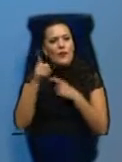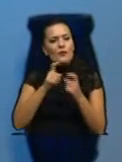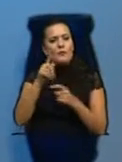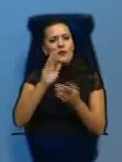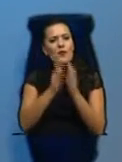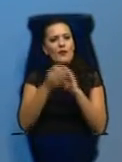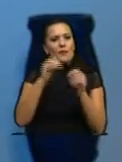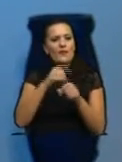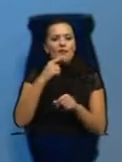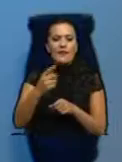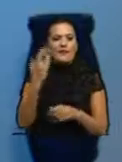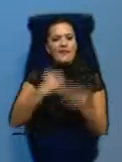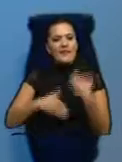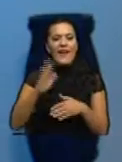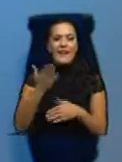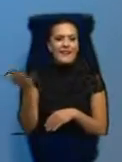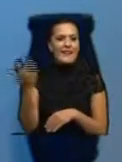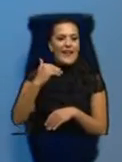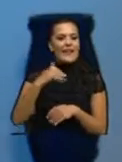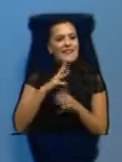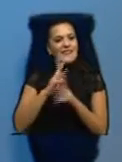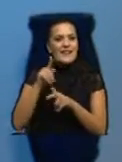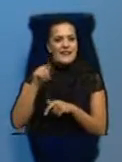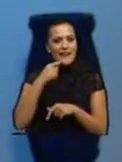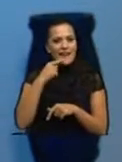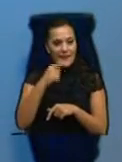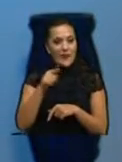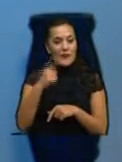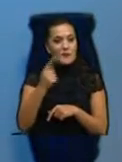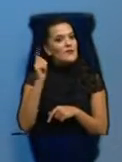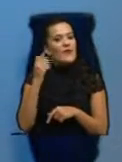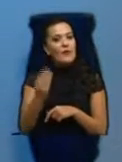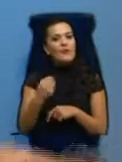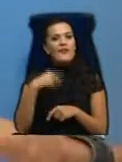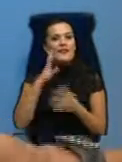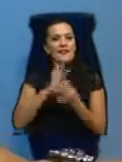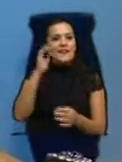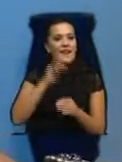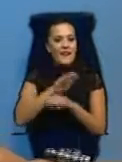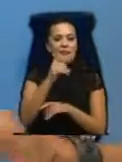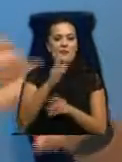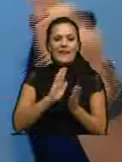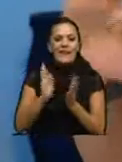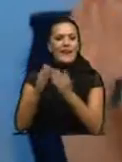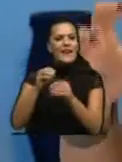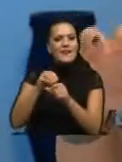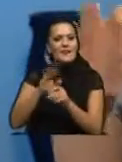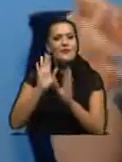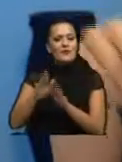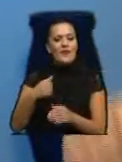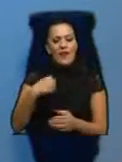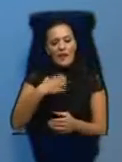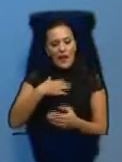döneminde dediniz ki sevgilinize hadi gel artık sıra sende değil mi? Öyle bir şeyler oluyor sanki insanın hayatında. Hep böyle bir kenarda duran